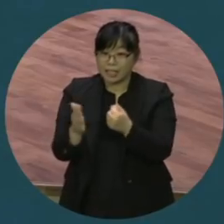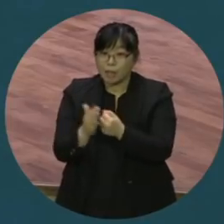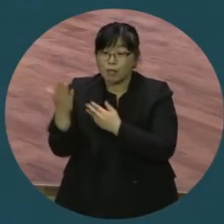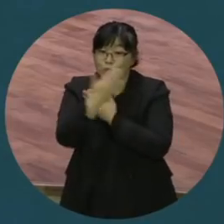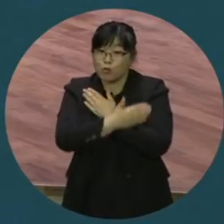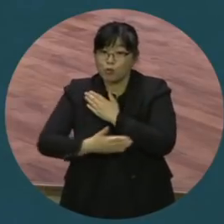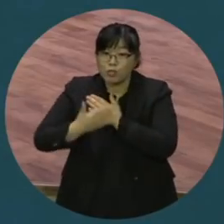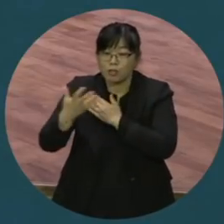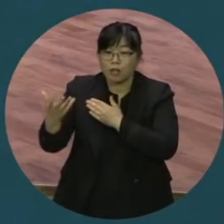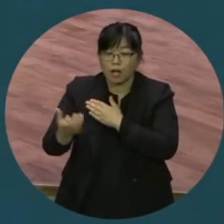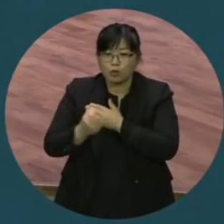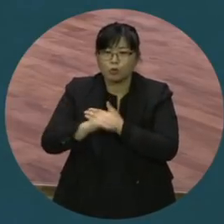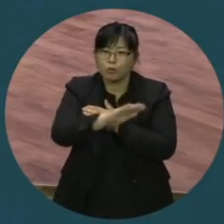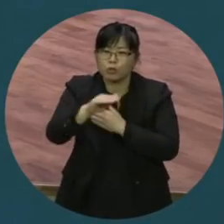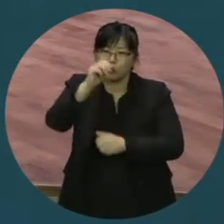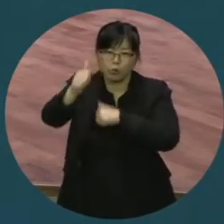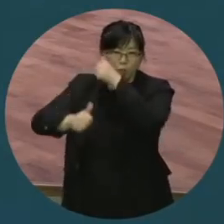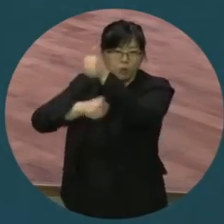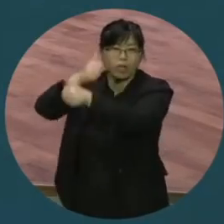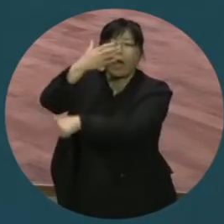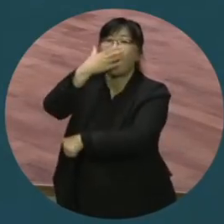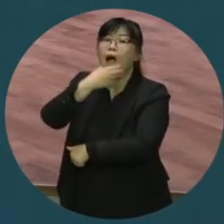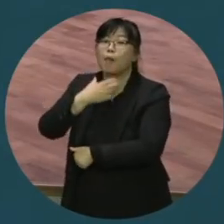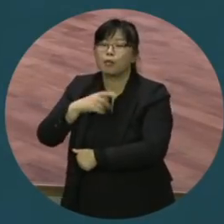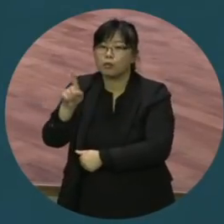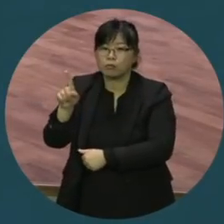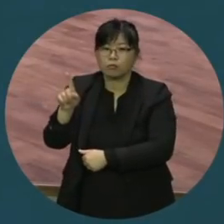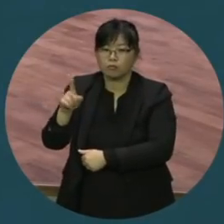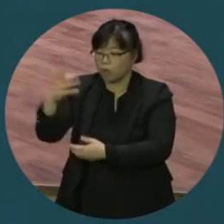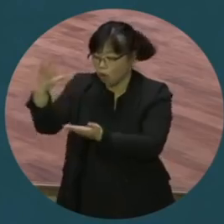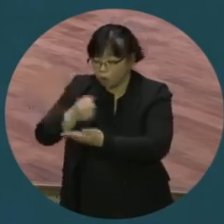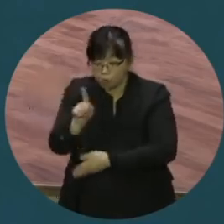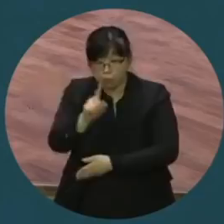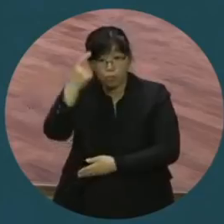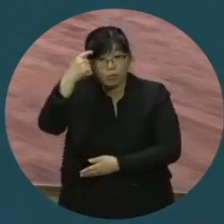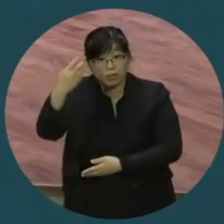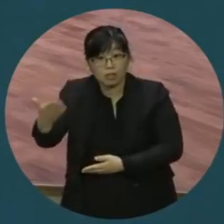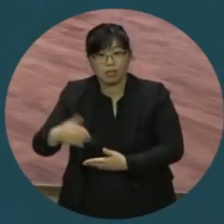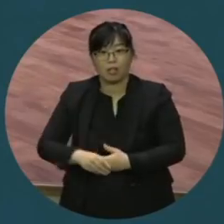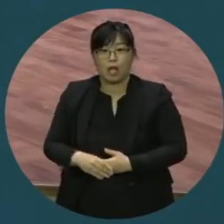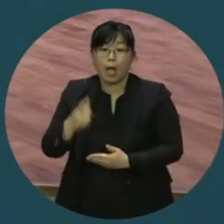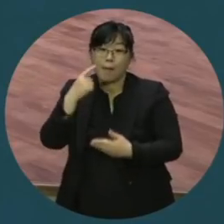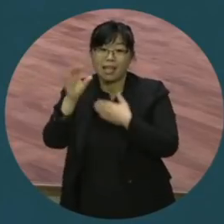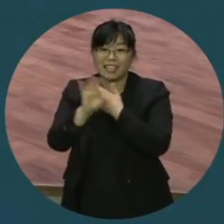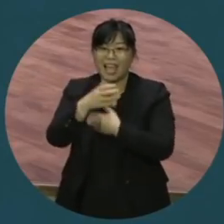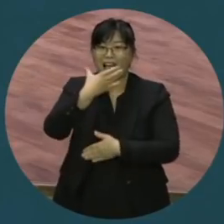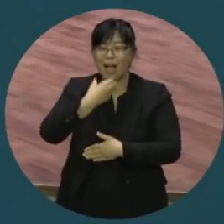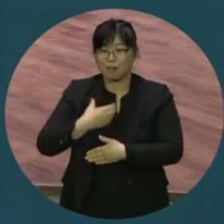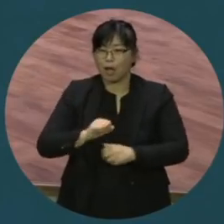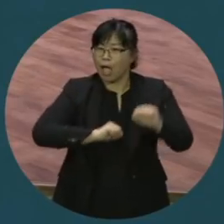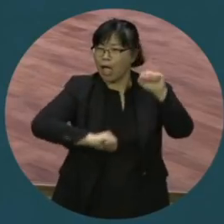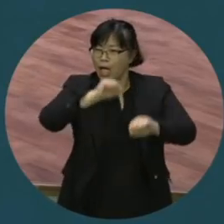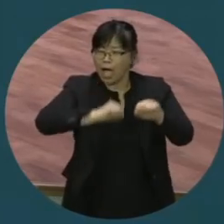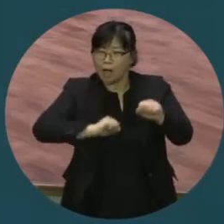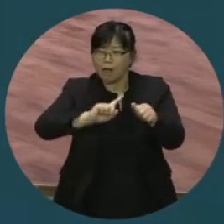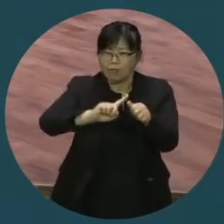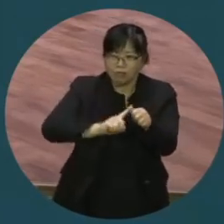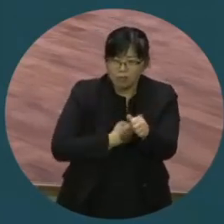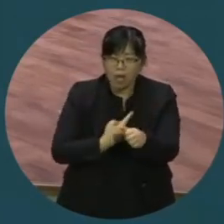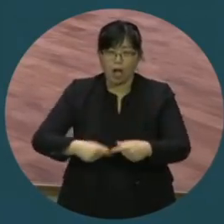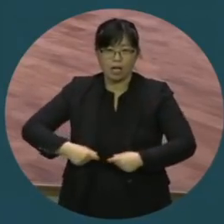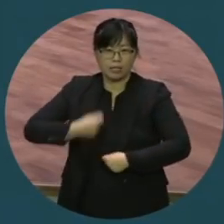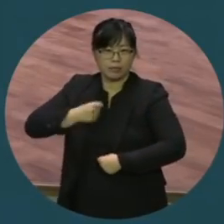그런즉 육신으로는 우리 조상인 아브라함이 무엇을 얻었다 하리요? 만일 아브라함이 행위로서 의롭다 하심을